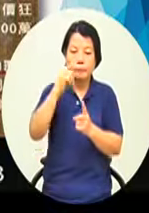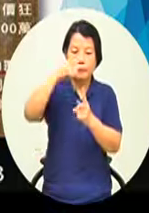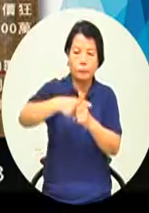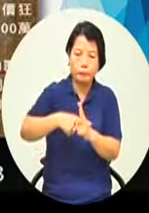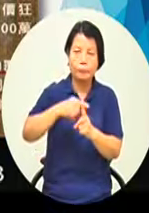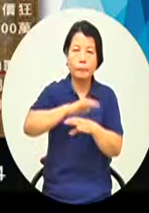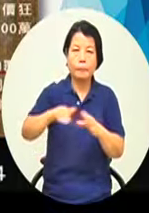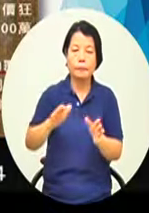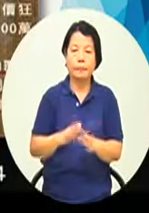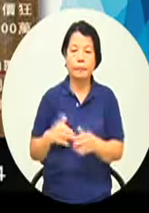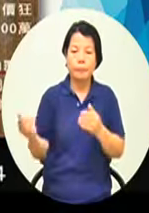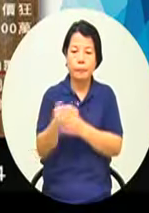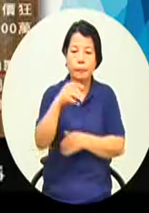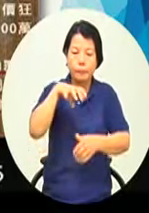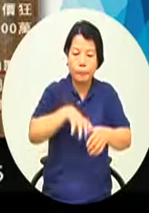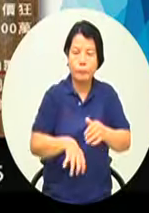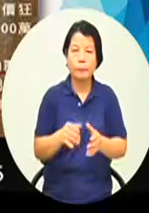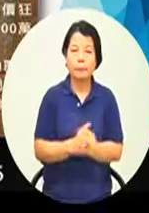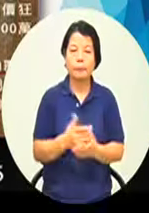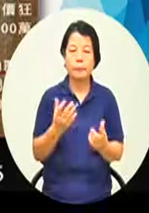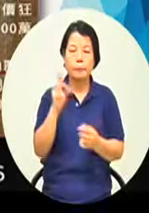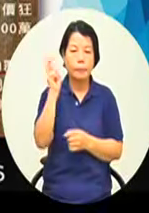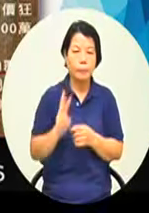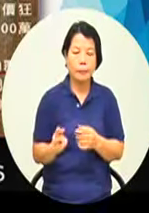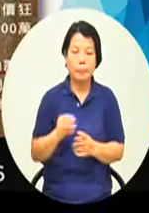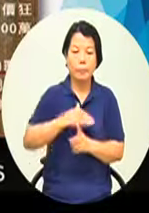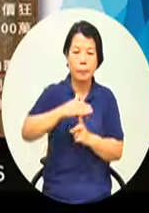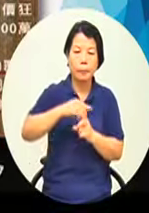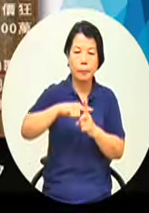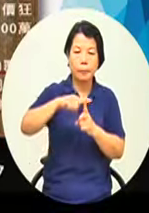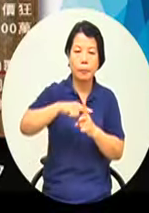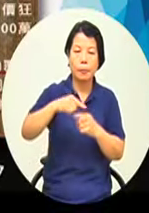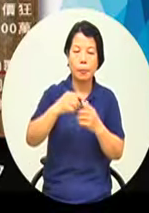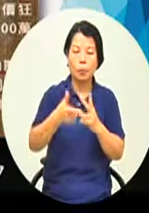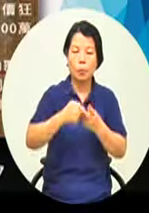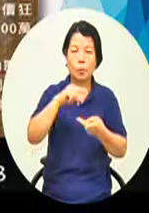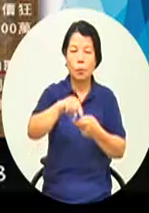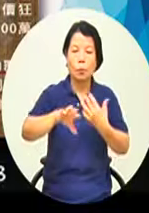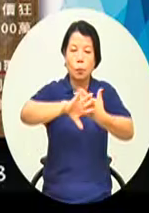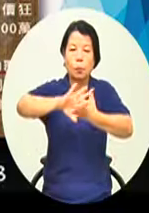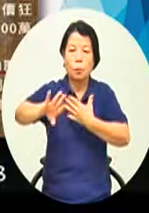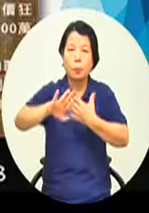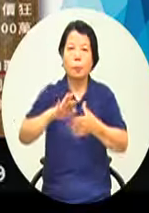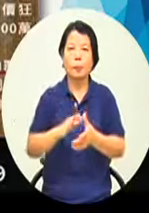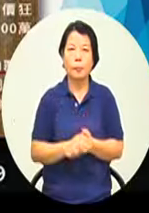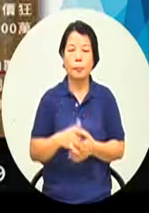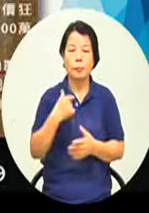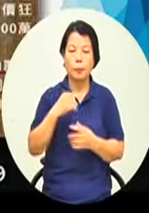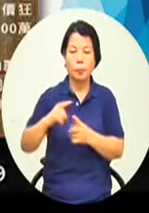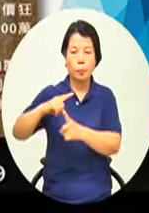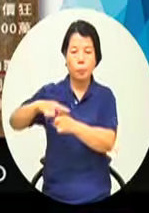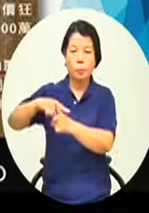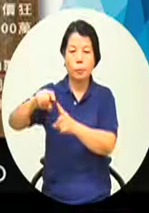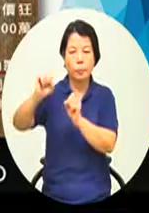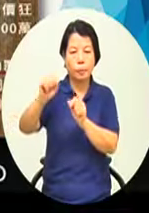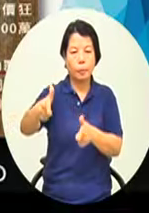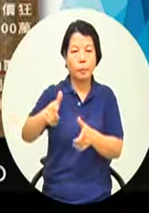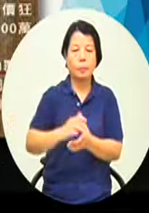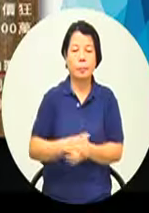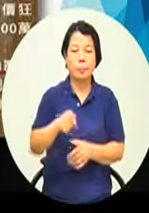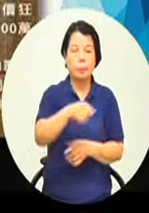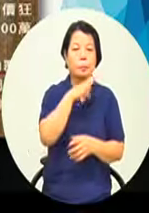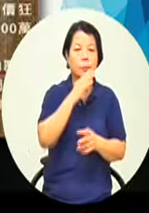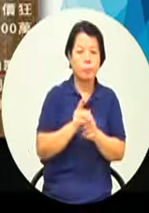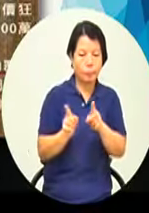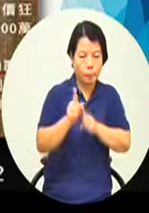因为我们的养殖里面水里的温度跟我们外面的温度其实是不一样的，它是有落